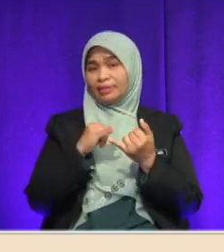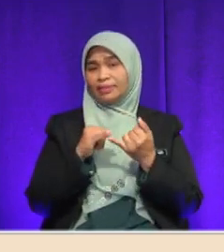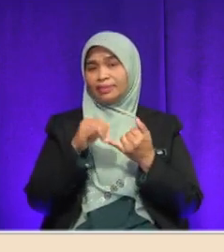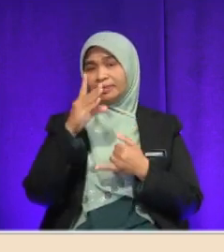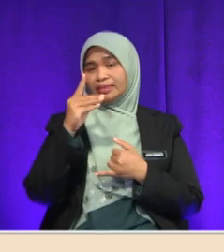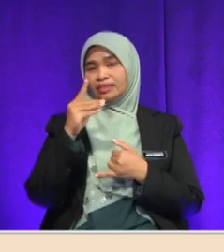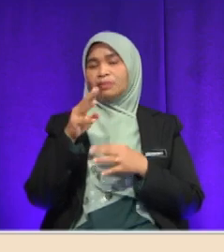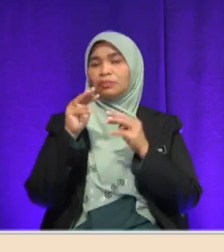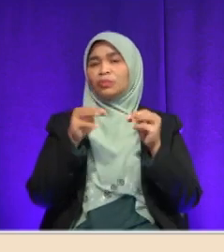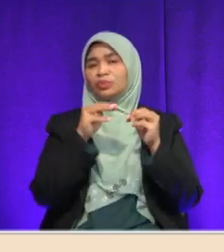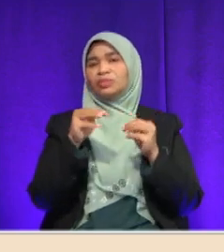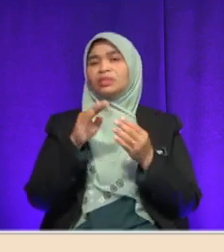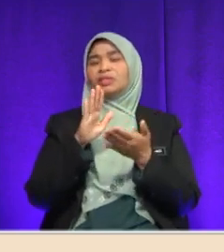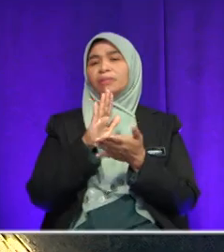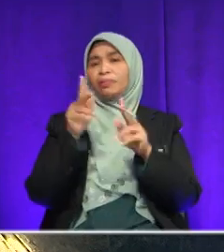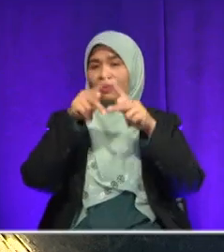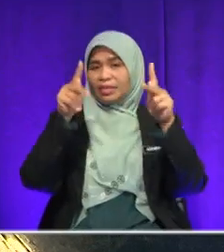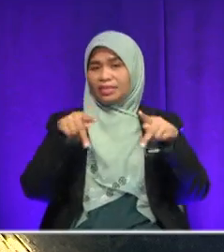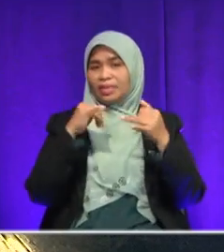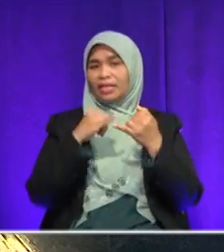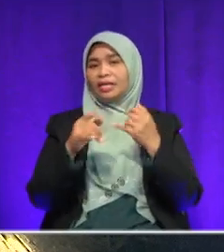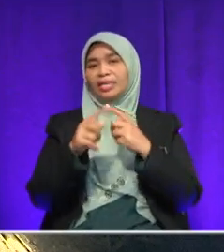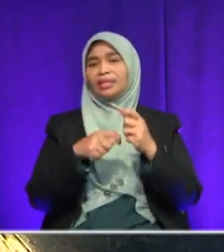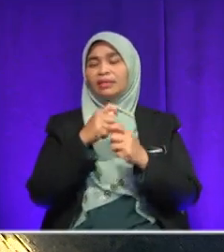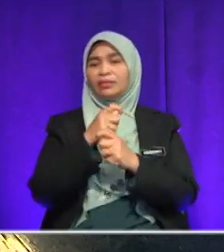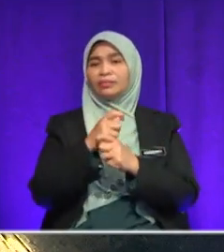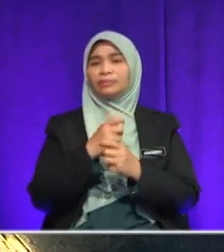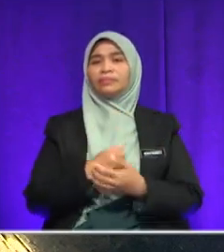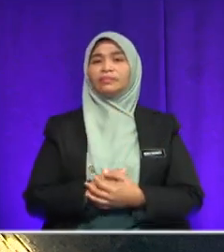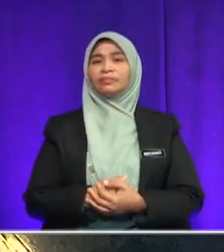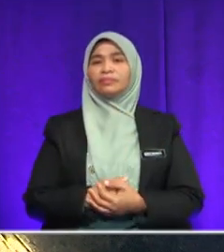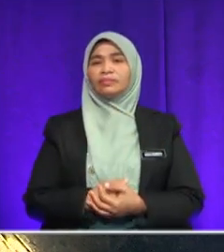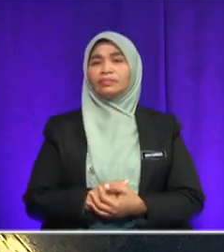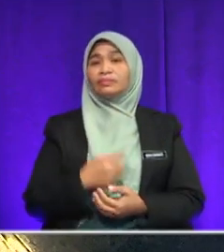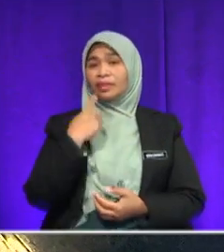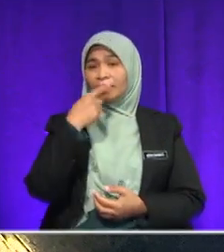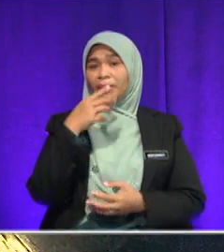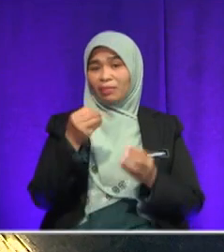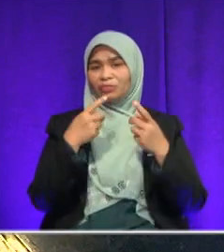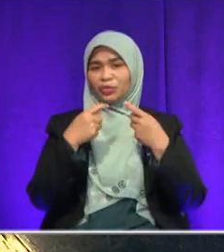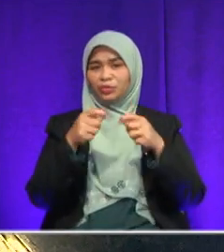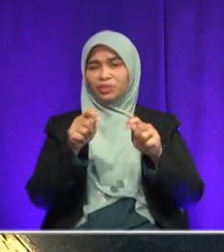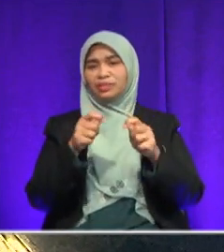tahun telah tamat. Okey, siapa akan cuba? Aifah ataupun Faiza akan cuba?